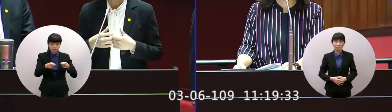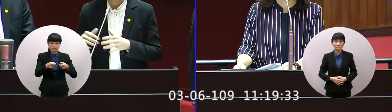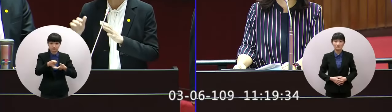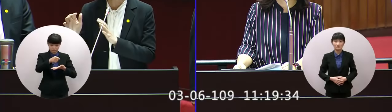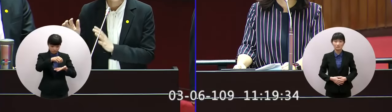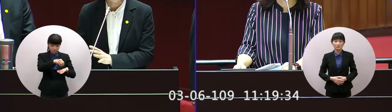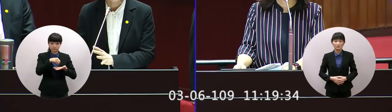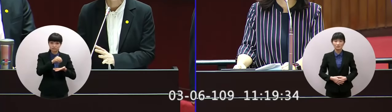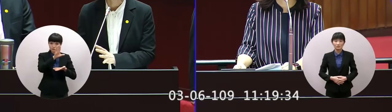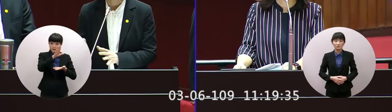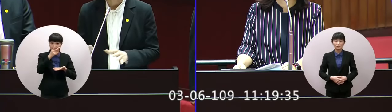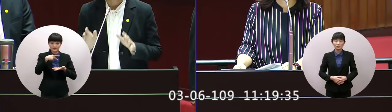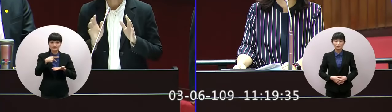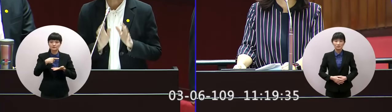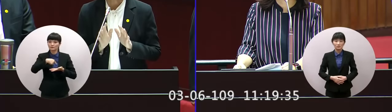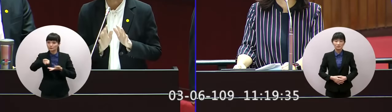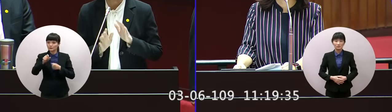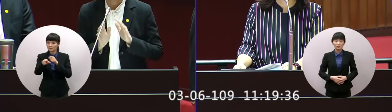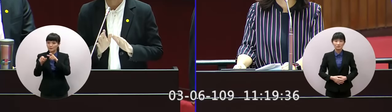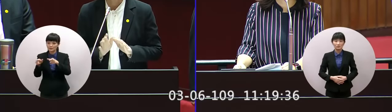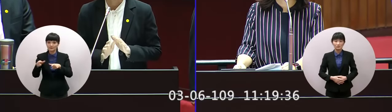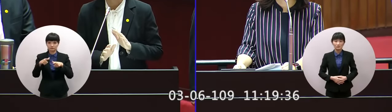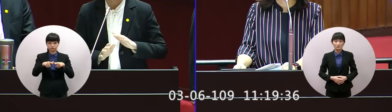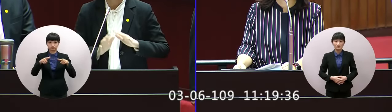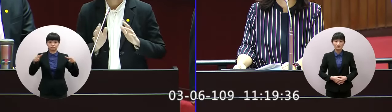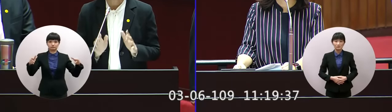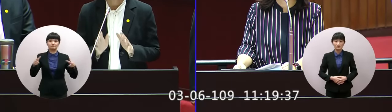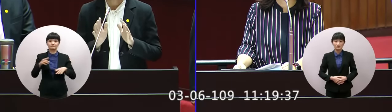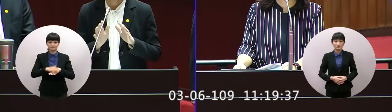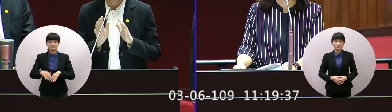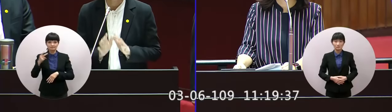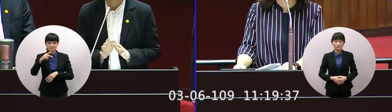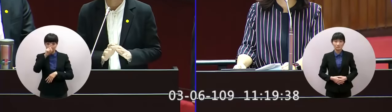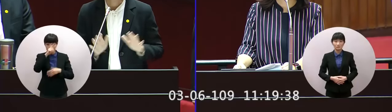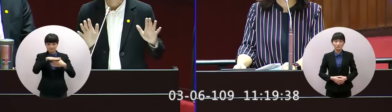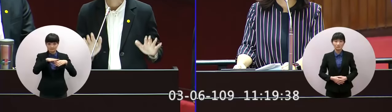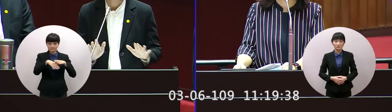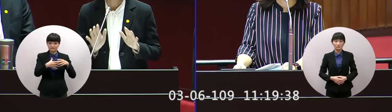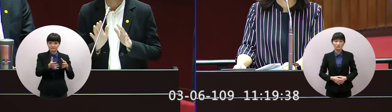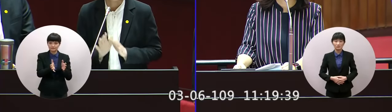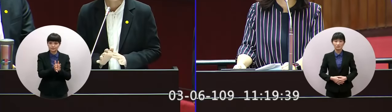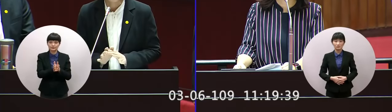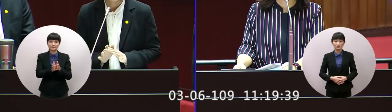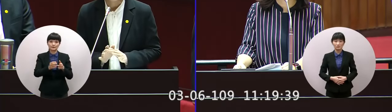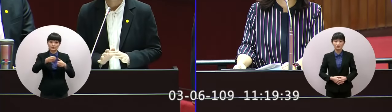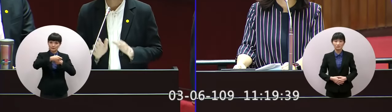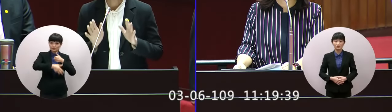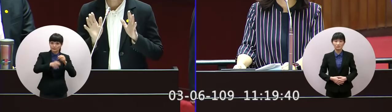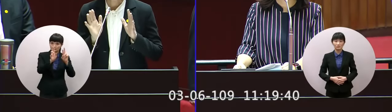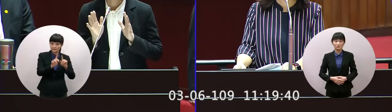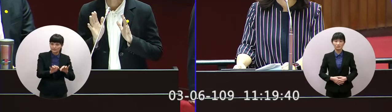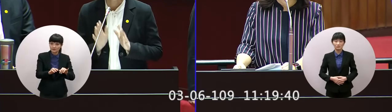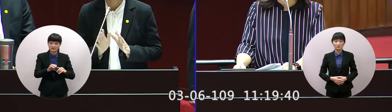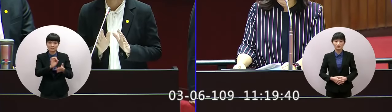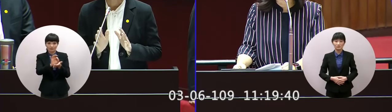文化部我们希望纳入的，也是因为希望减少在系统开发等行政成本重复浪费。我们希望把这个额度， 我